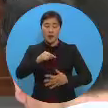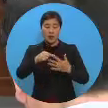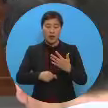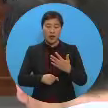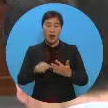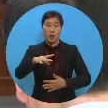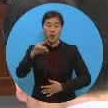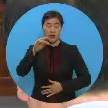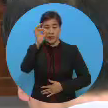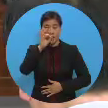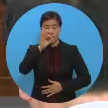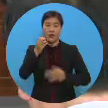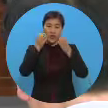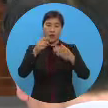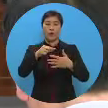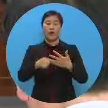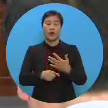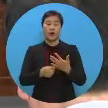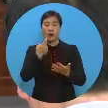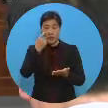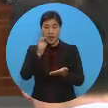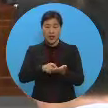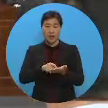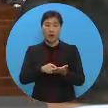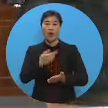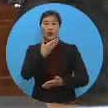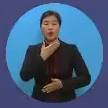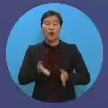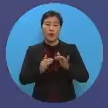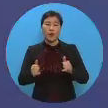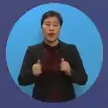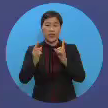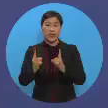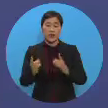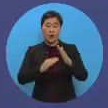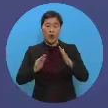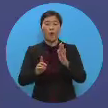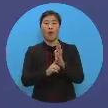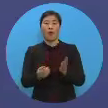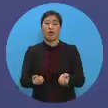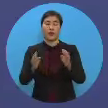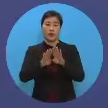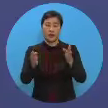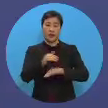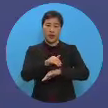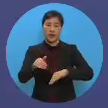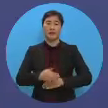선별해 진행하고 신규 시책 발굴, 도민 대상 행복시책 공모 등 좋은 시책을 찾아 추진할